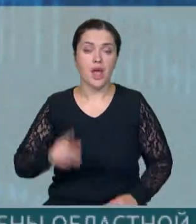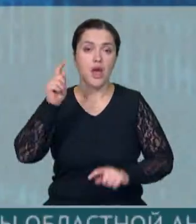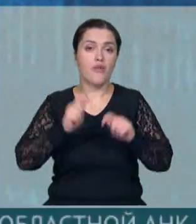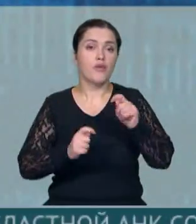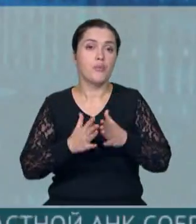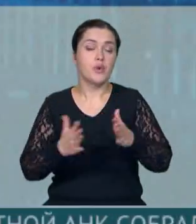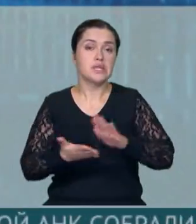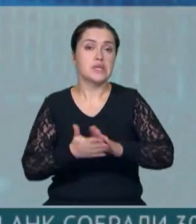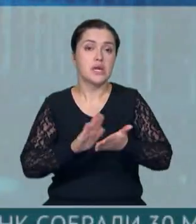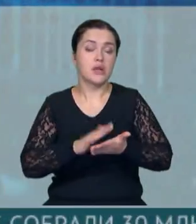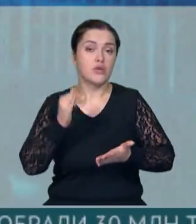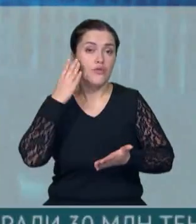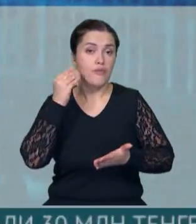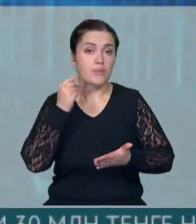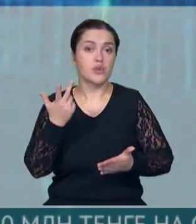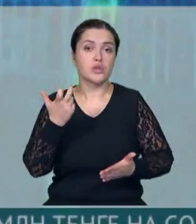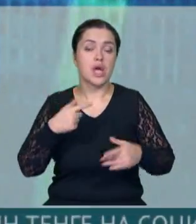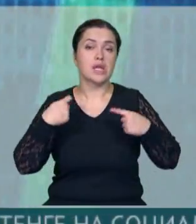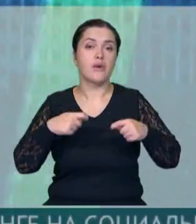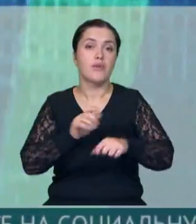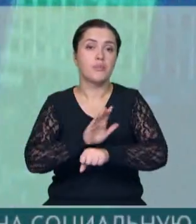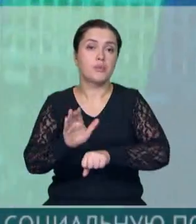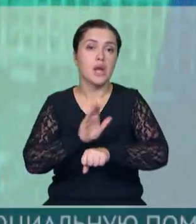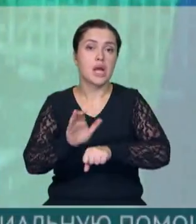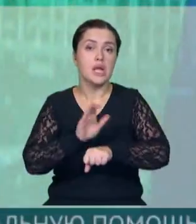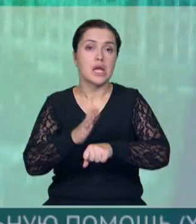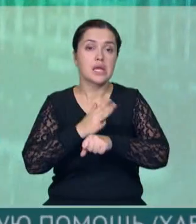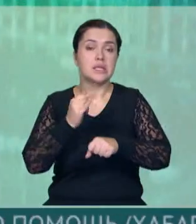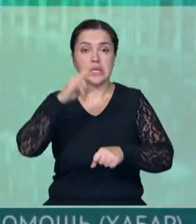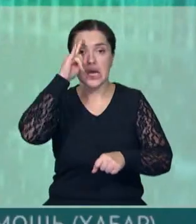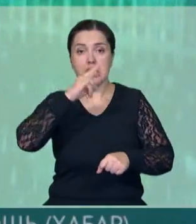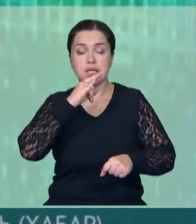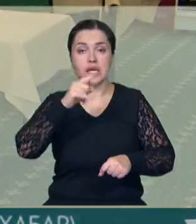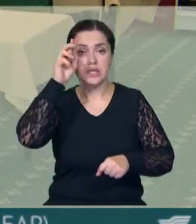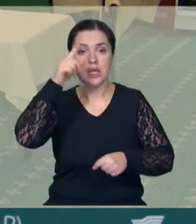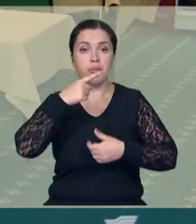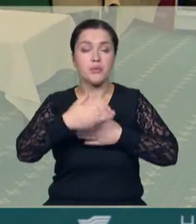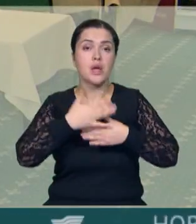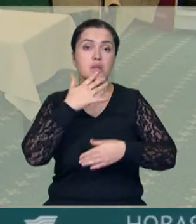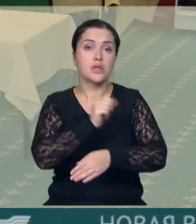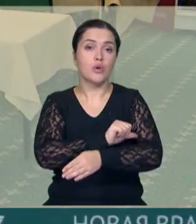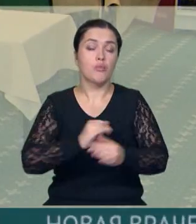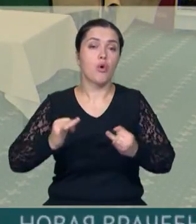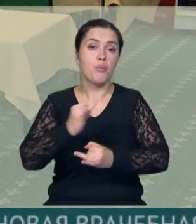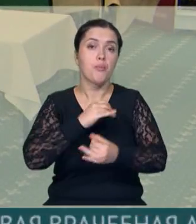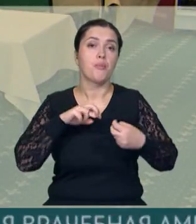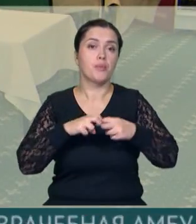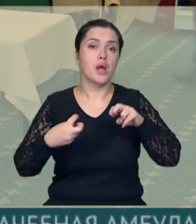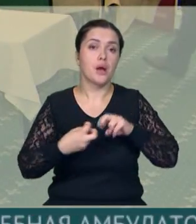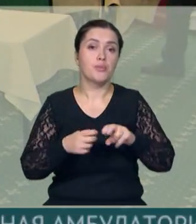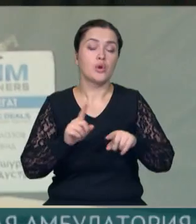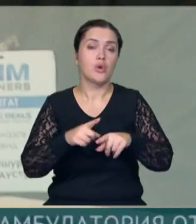Форум больших сделок проходит в Алматы. Более 300 товаропроизводителей и ритейлеров из Казахстана и стран ближнего зарубежья обсуждают проблемы